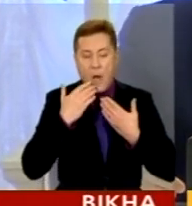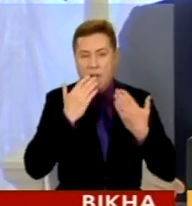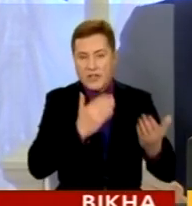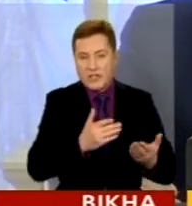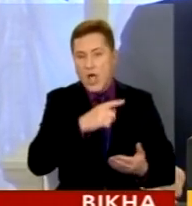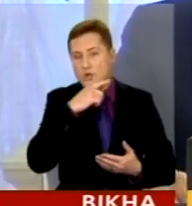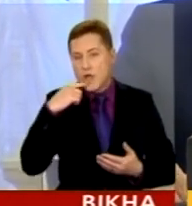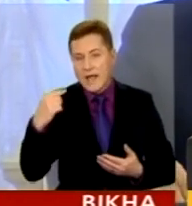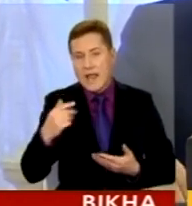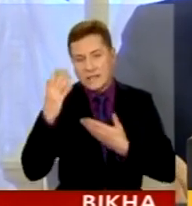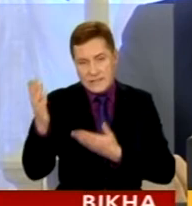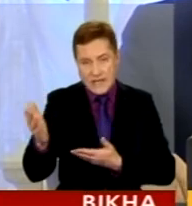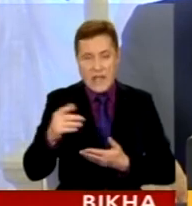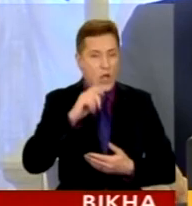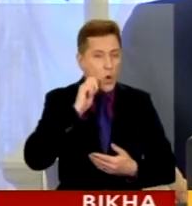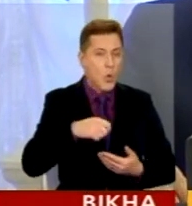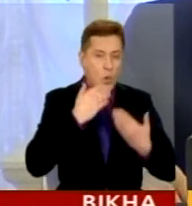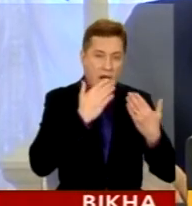к России, и к Украине,